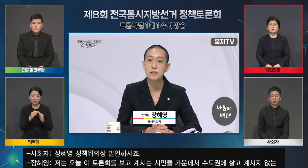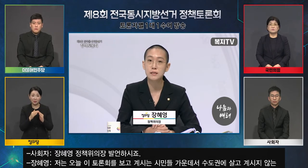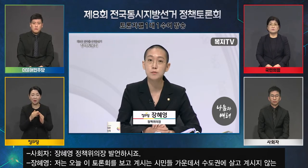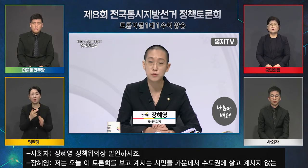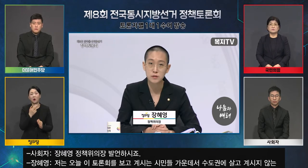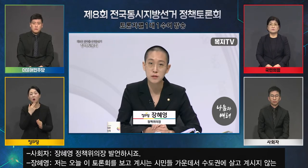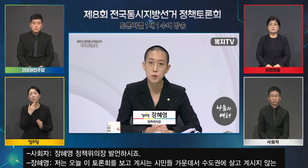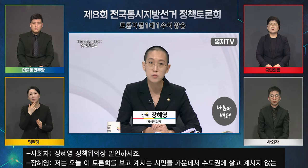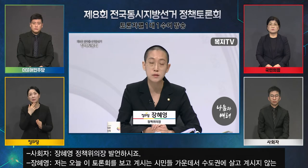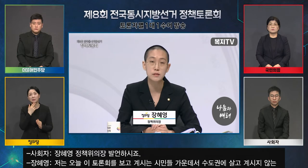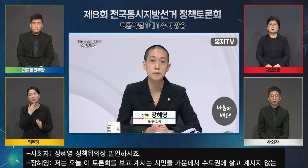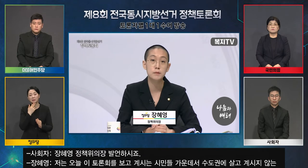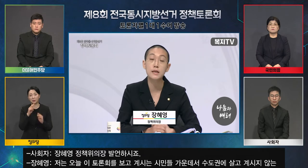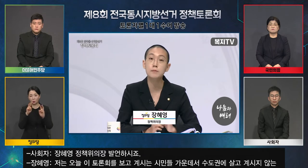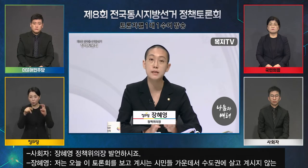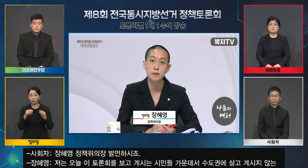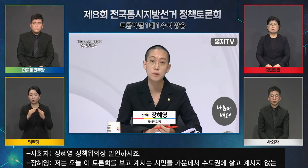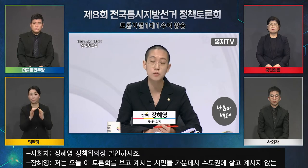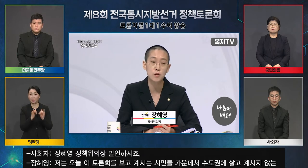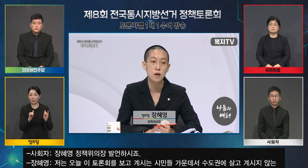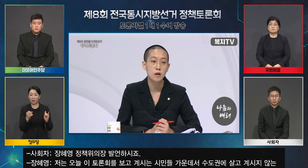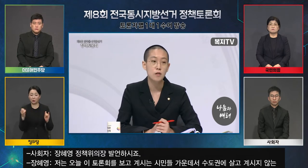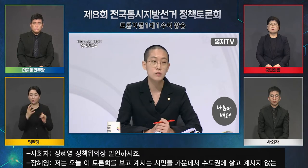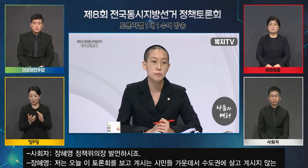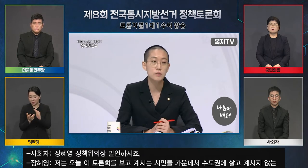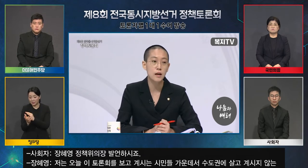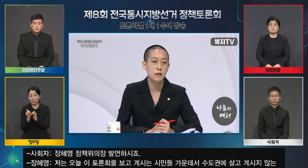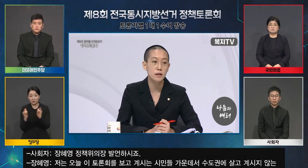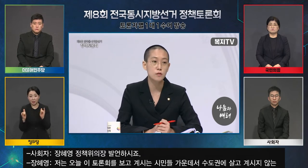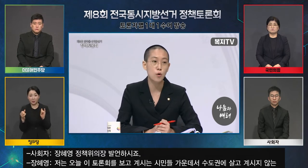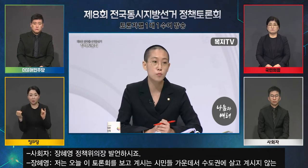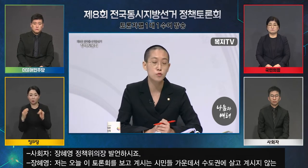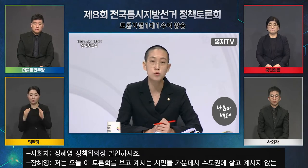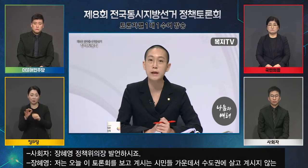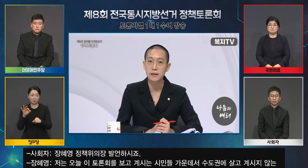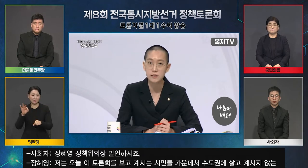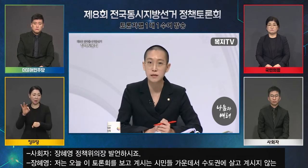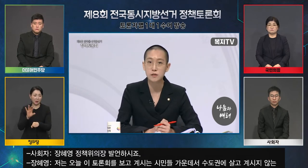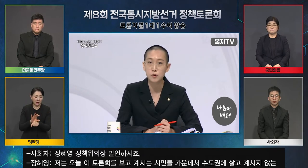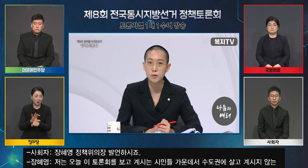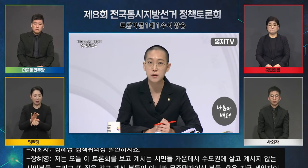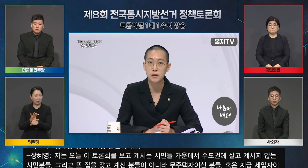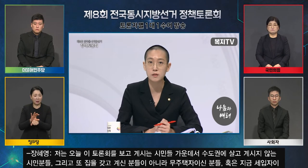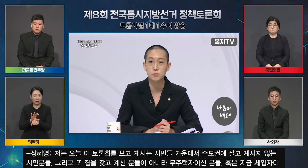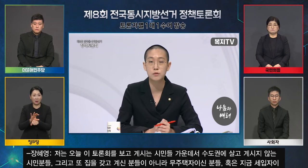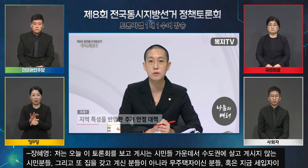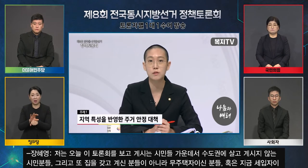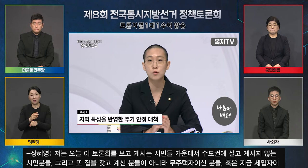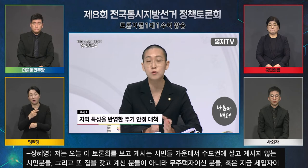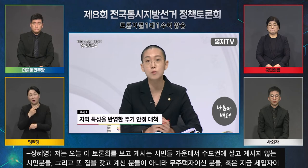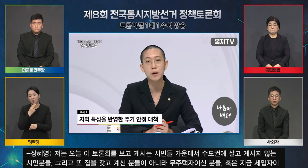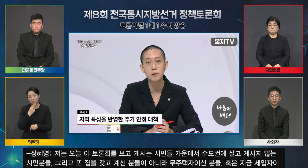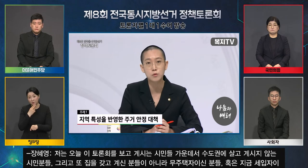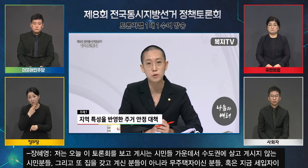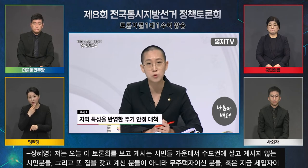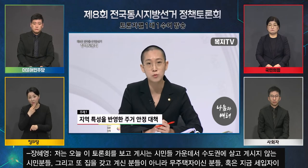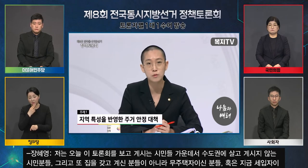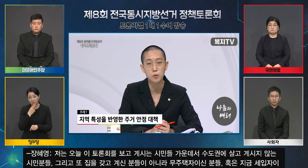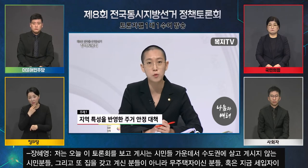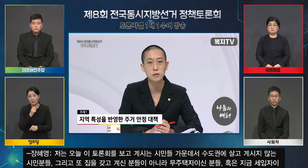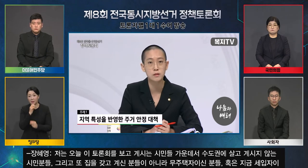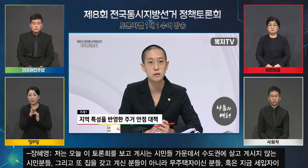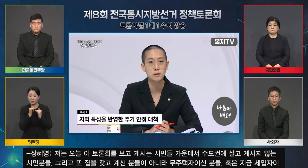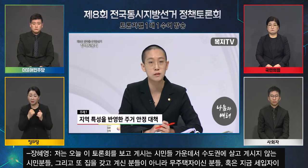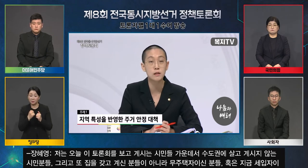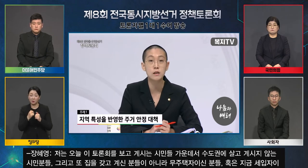무주택자이신 분들 혹은 지금 세입자이면서 집을 사기에는 엄두도 나지 않는 형편에 계신 분들께서 어떤 마음으로 이